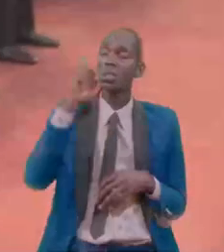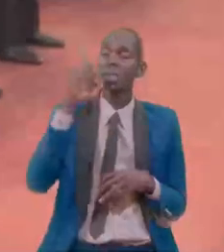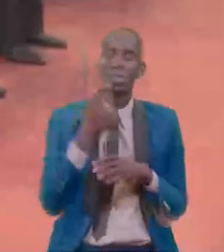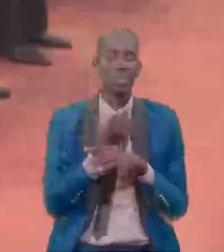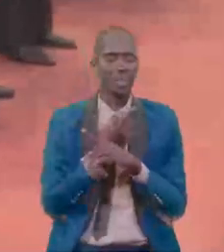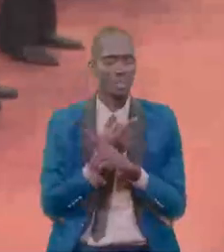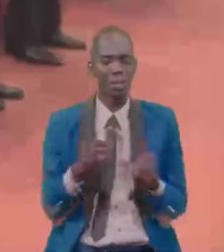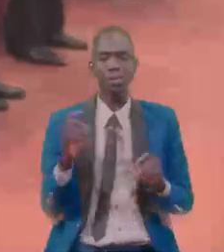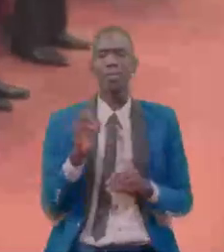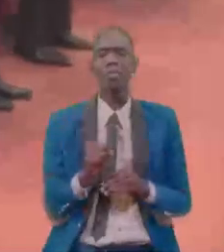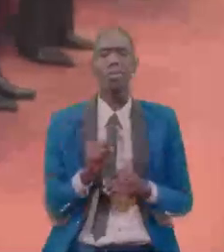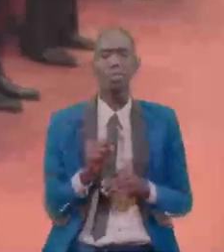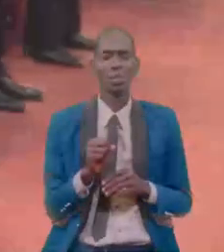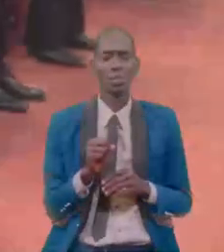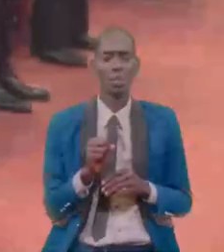Il délivre.